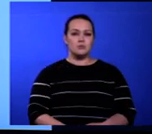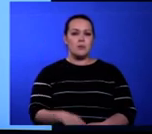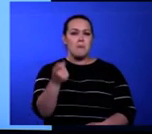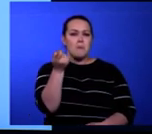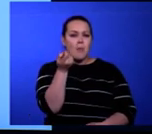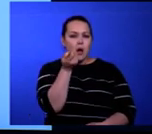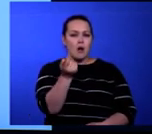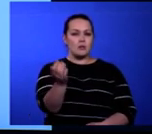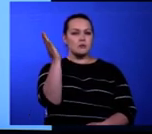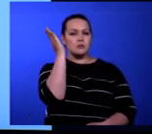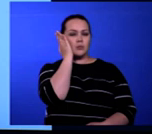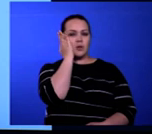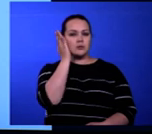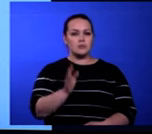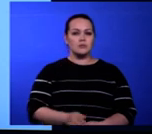Мало спать.